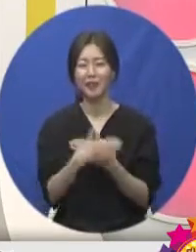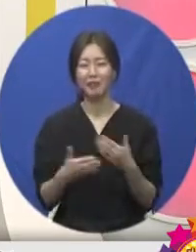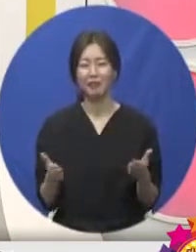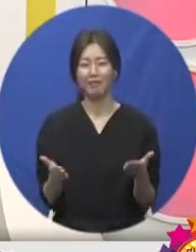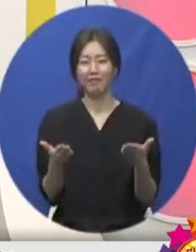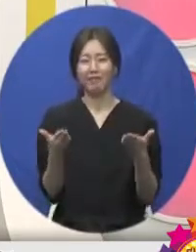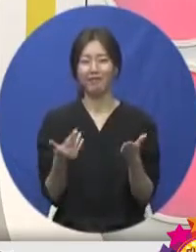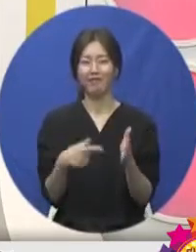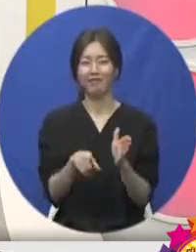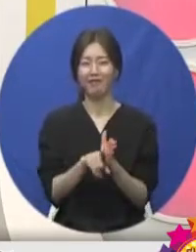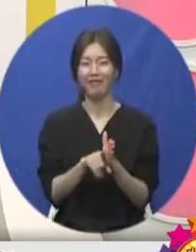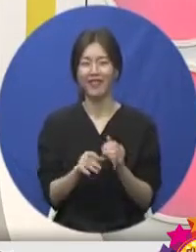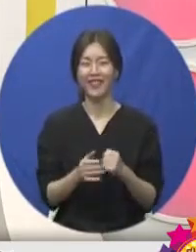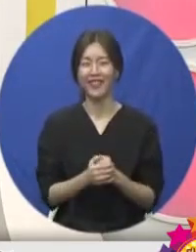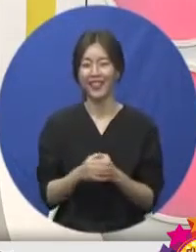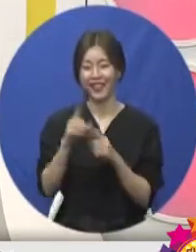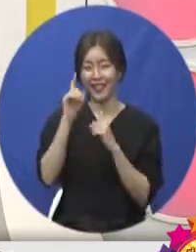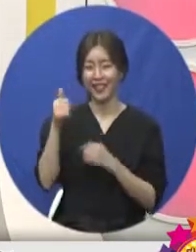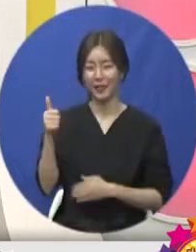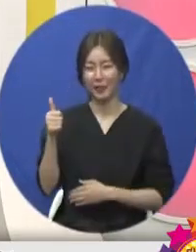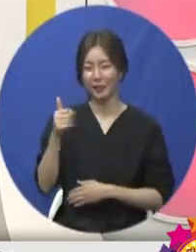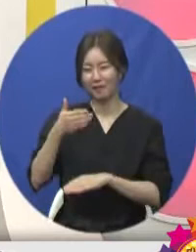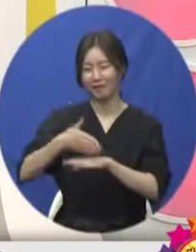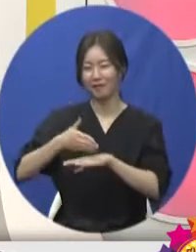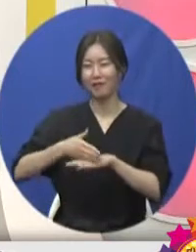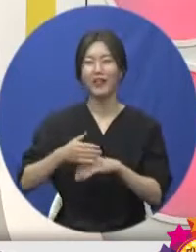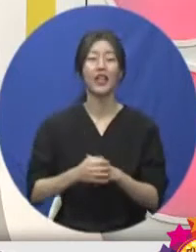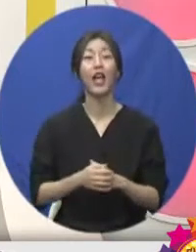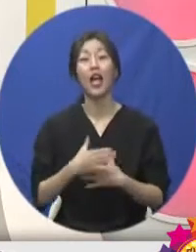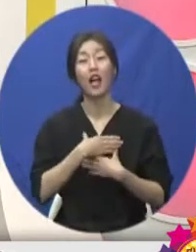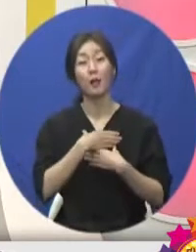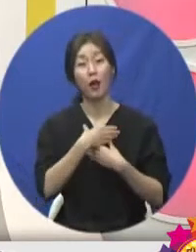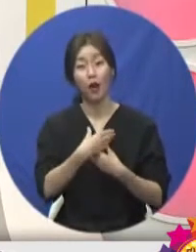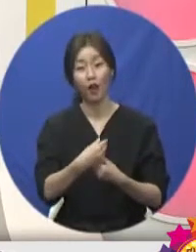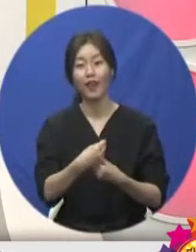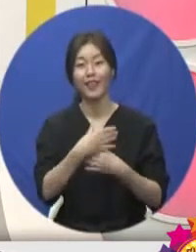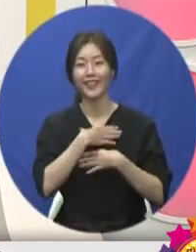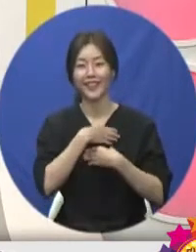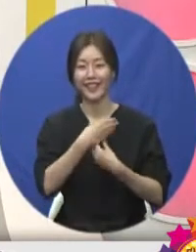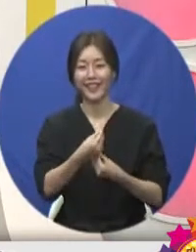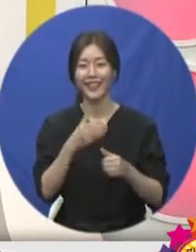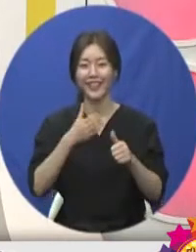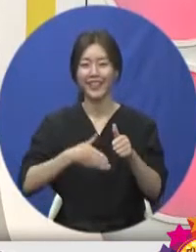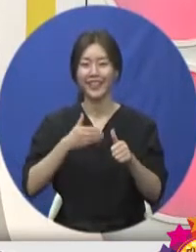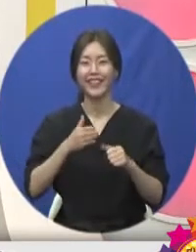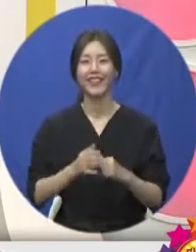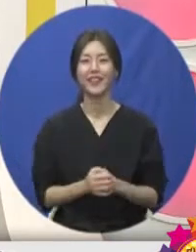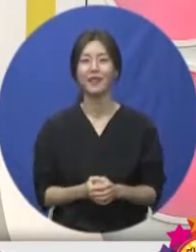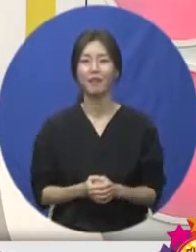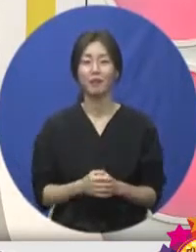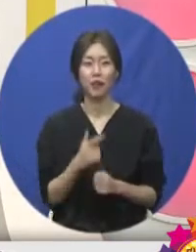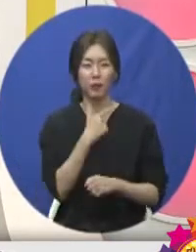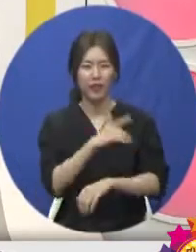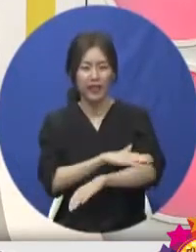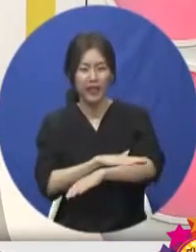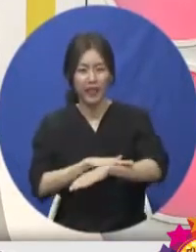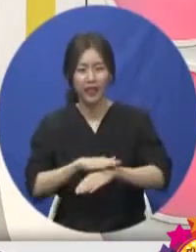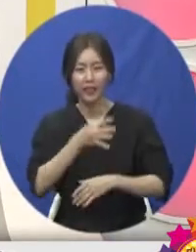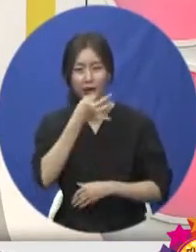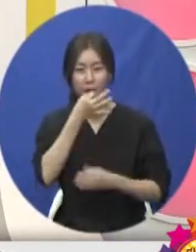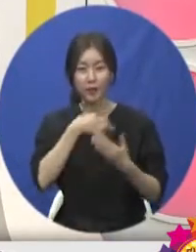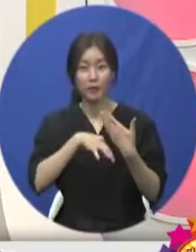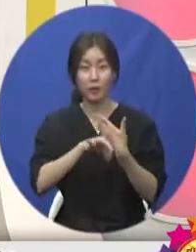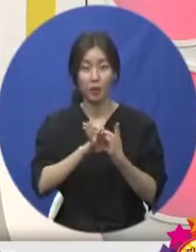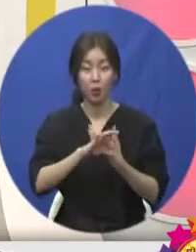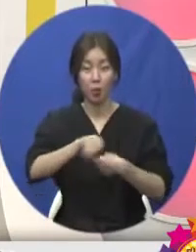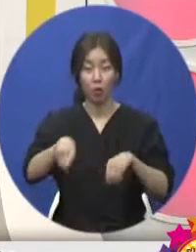거예요. 너무 긴장하지 말라고. 네. 네. 편안하게 하세요. 어머니 집에서 네. 하시니까. 네. 예. 너무 잘하려고 하면 노래가 잘